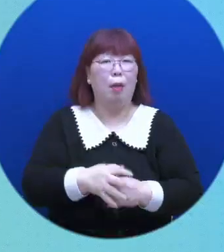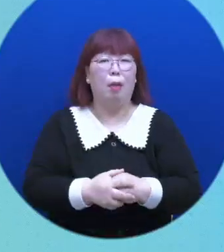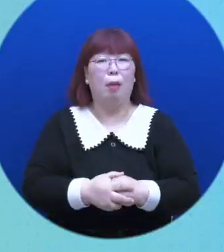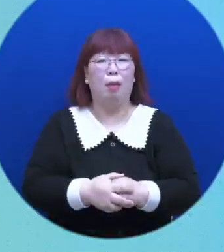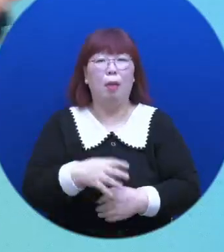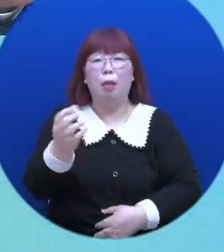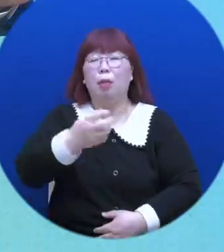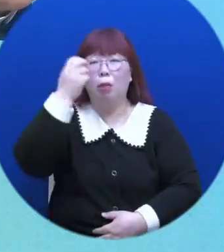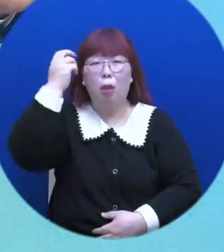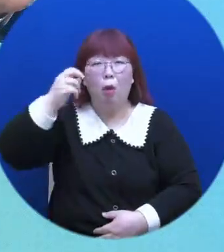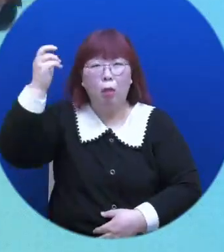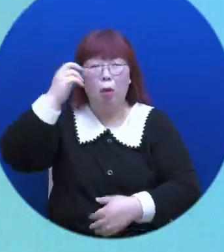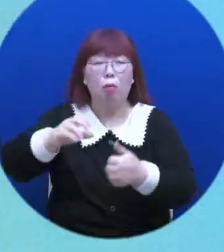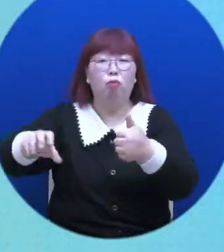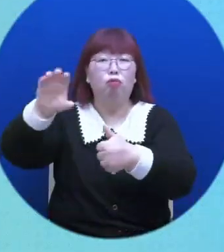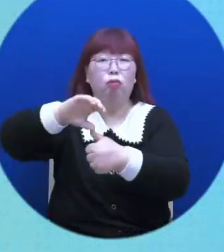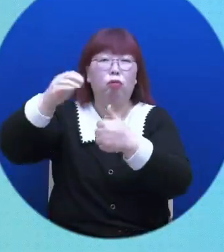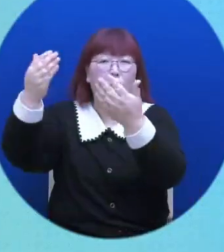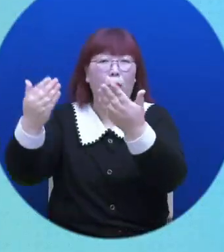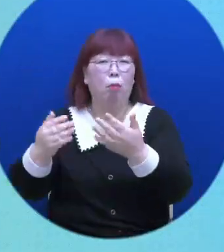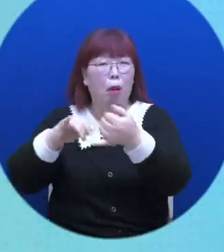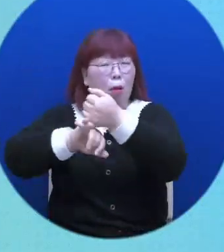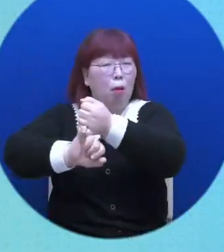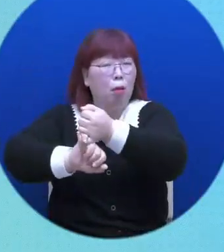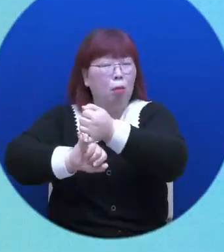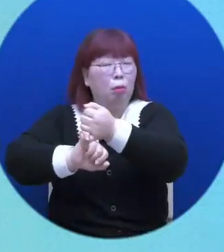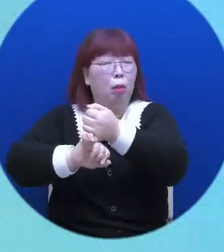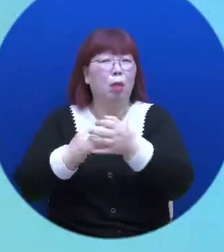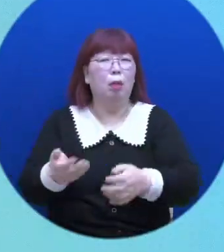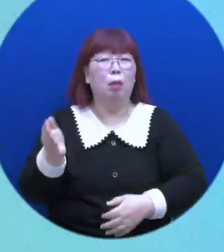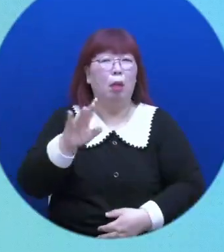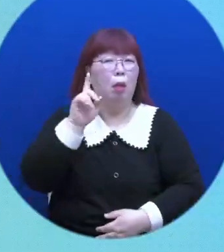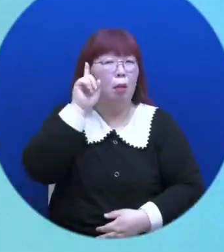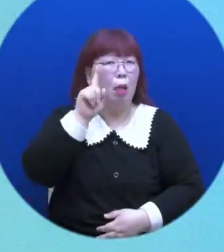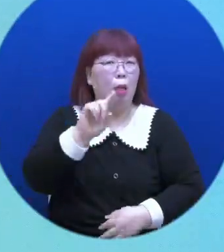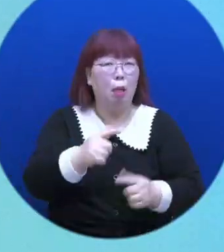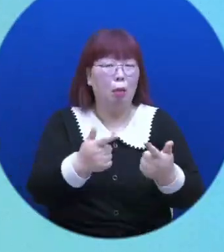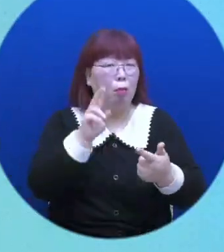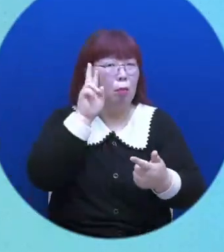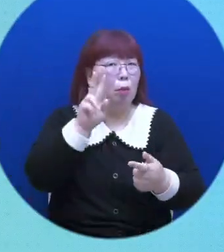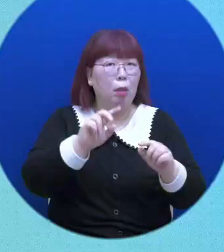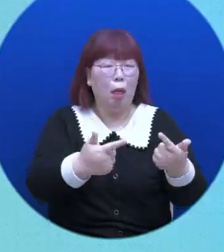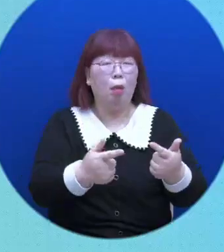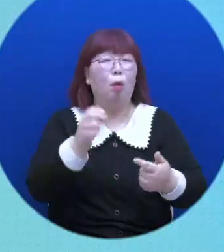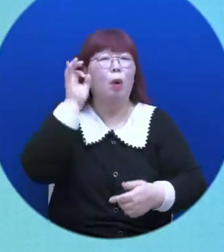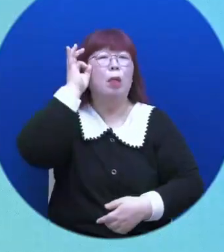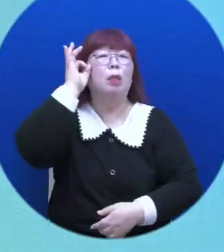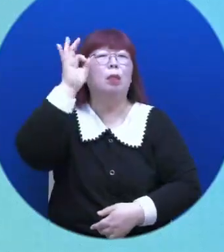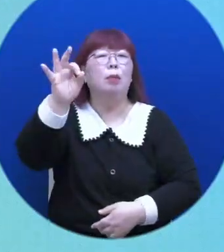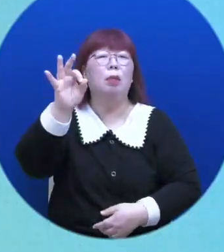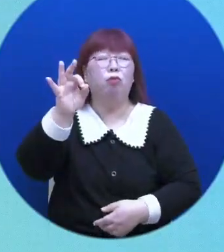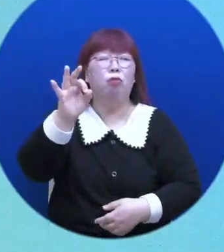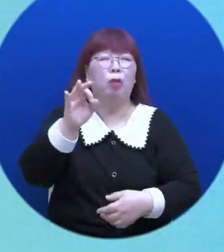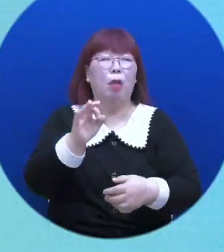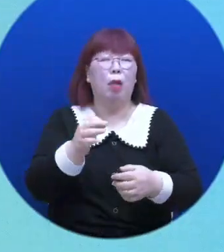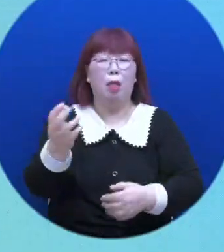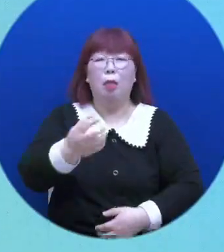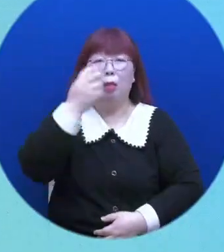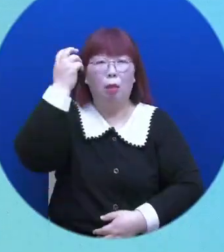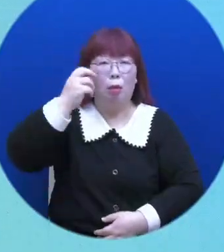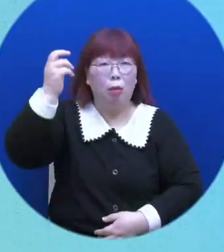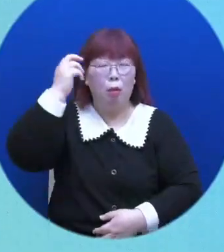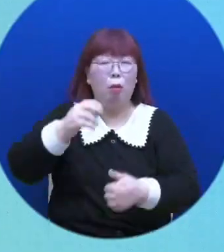성령을 부어준다고 말씀하였는데 왜 10일 만에 약속된 성령을 부어주고 있느냐라는